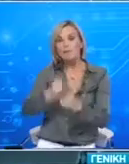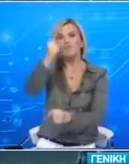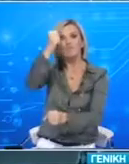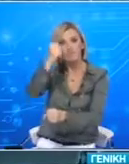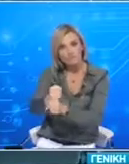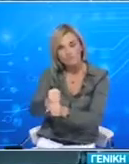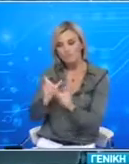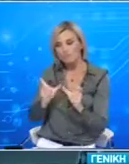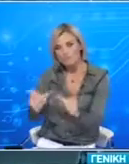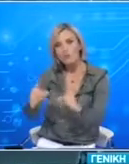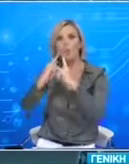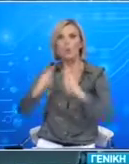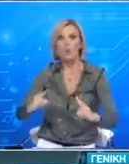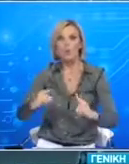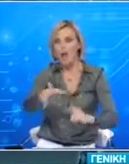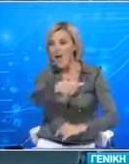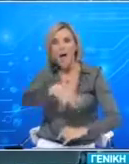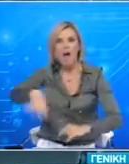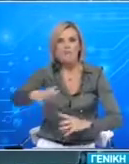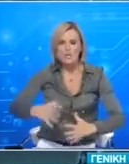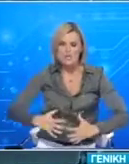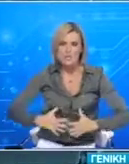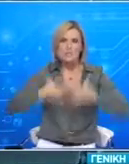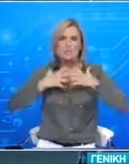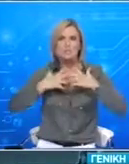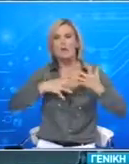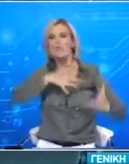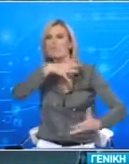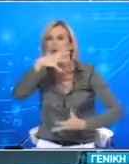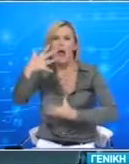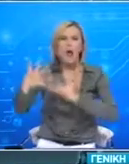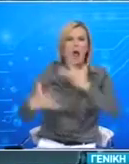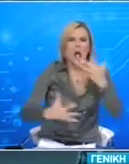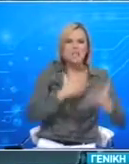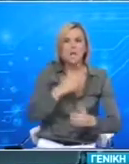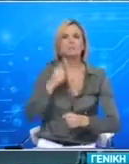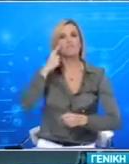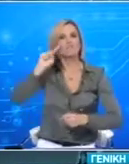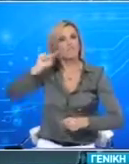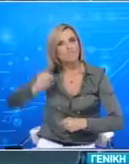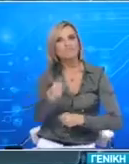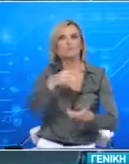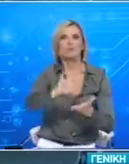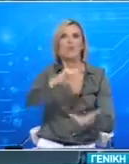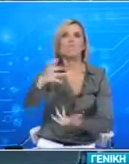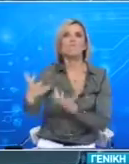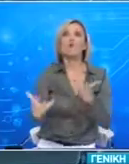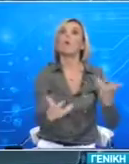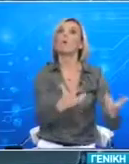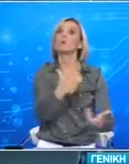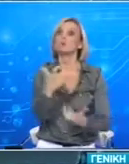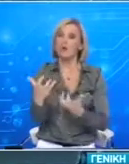από μόνος της δομής. Χάρη στην άμεση επέμβαση του προσωπικού, της αστυνομίας και του πυροσβεστικού